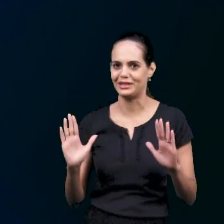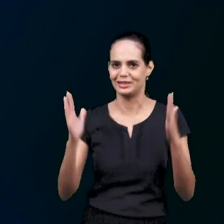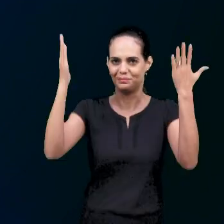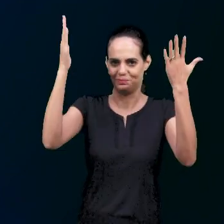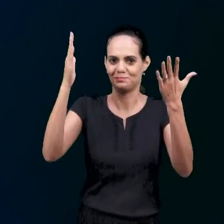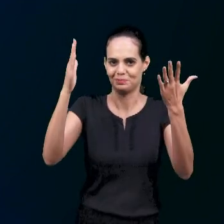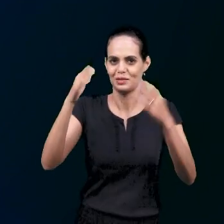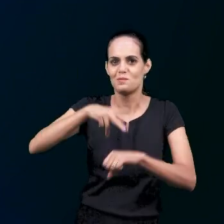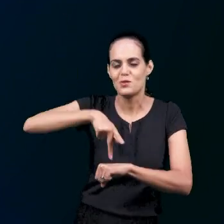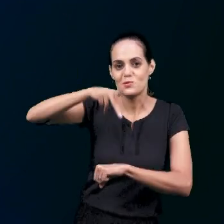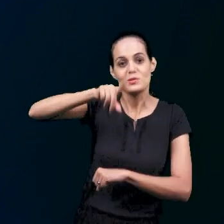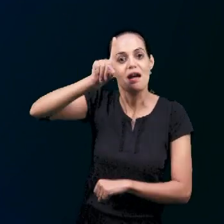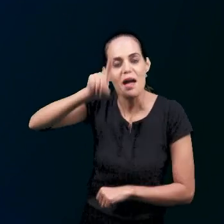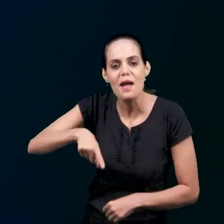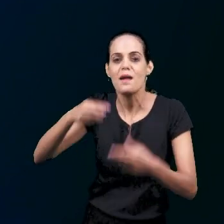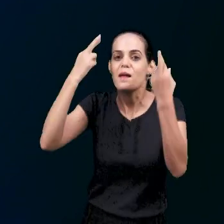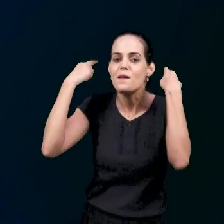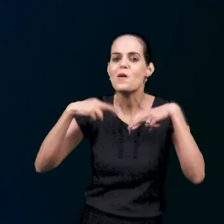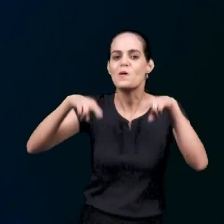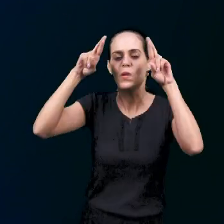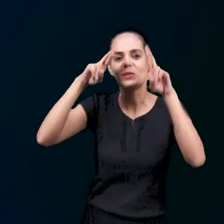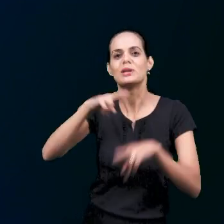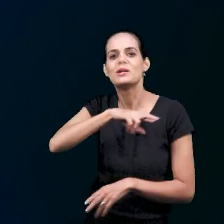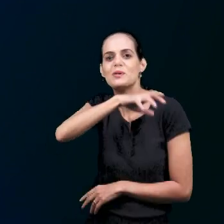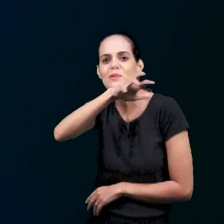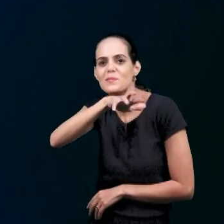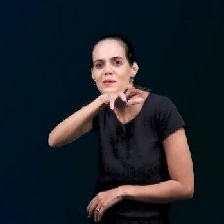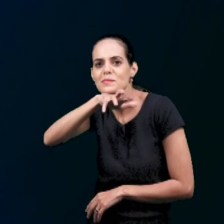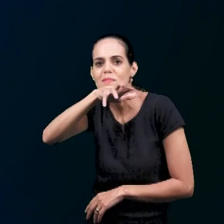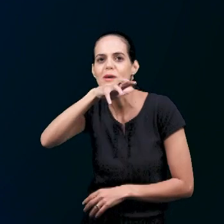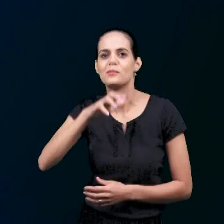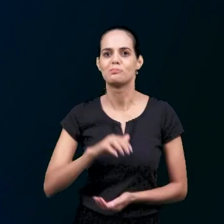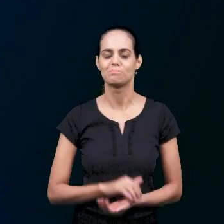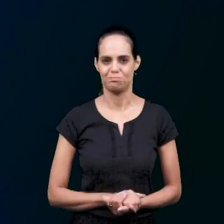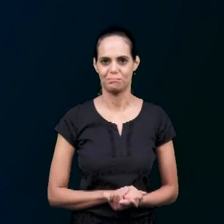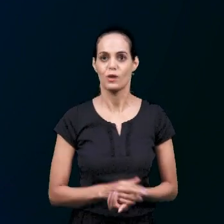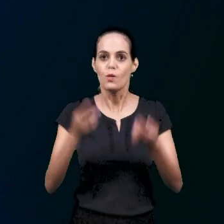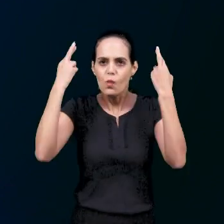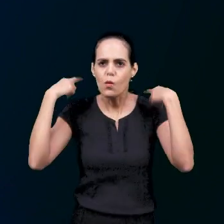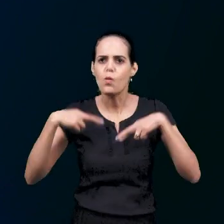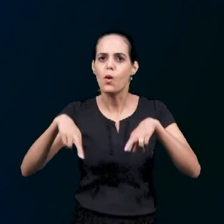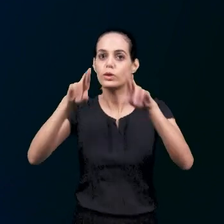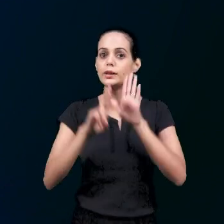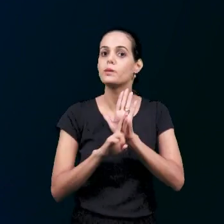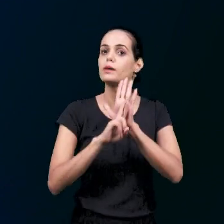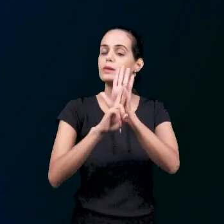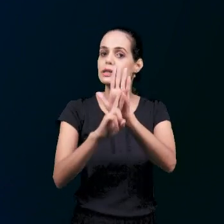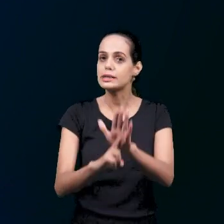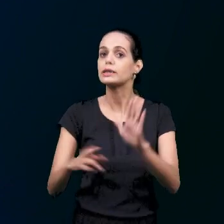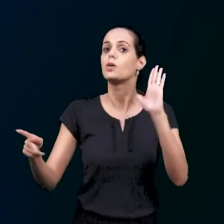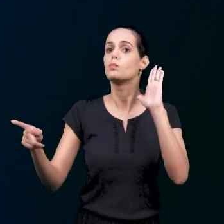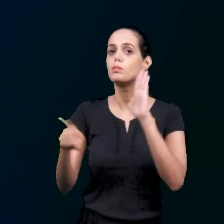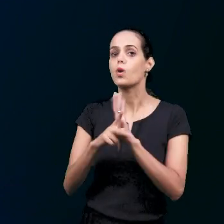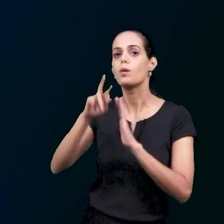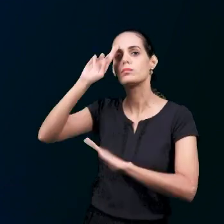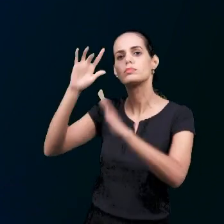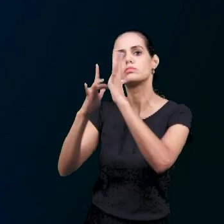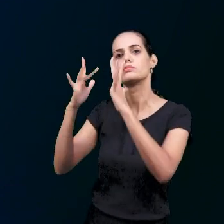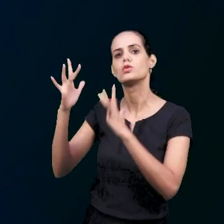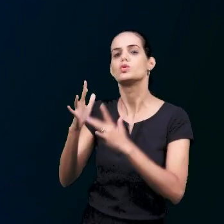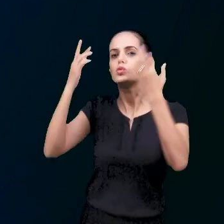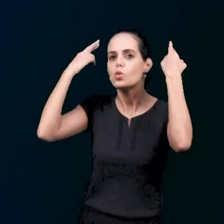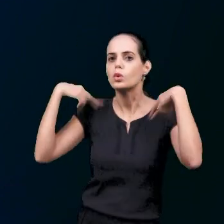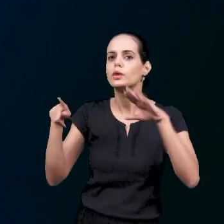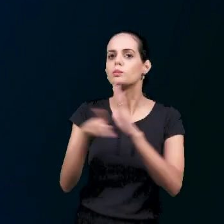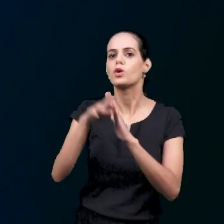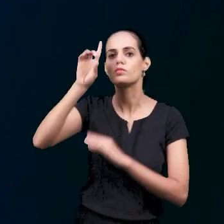Comme s'appelait le petit animal qui était utilisé pour célébrer la Pâque? C'était l'agneau. On peut lire